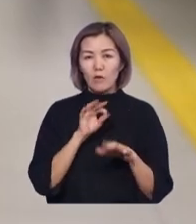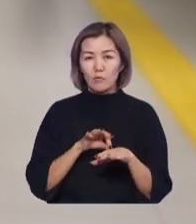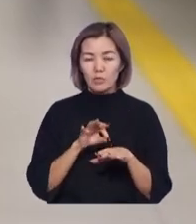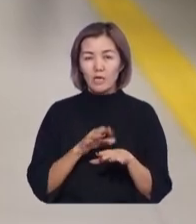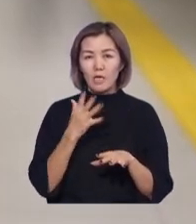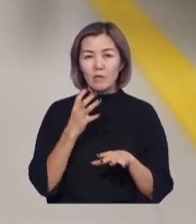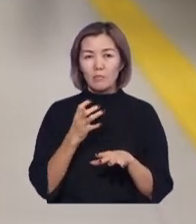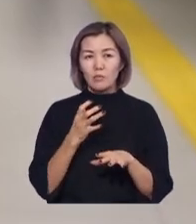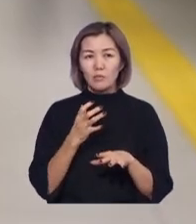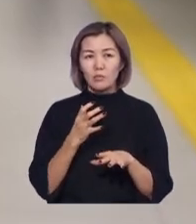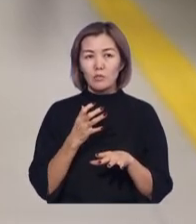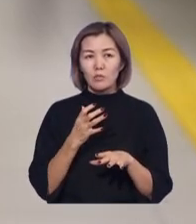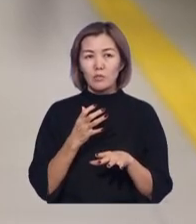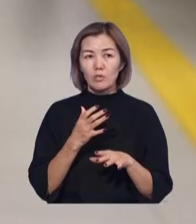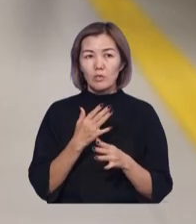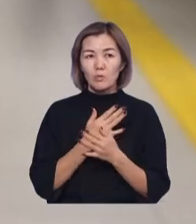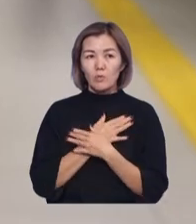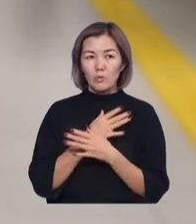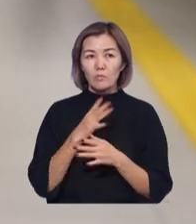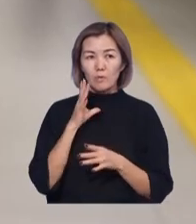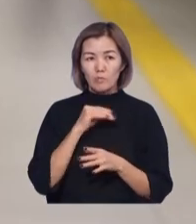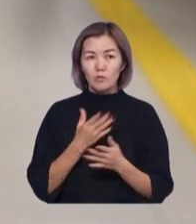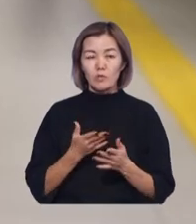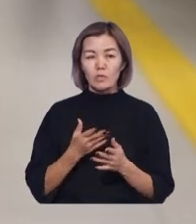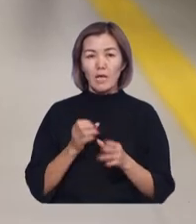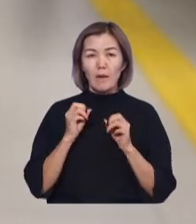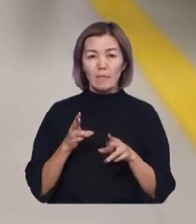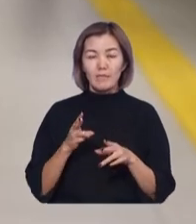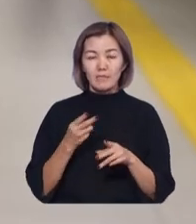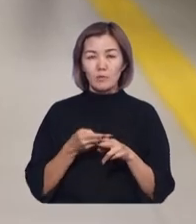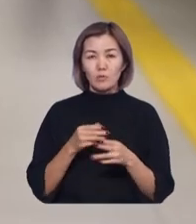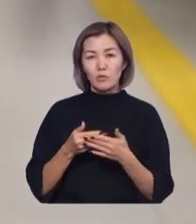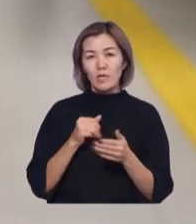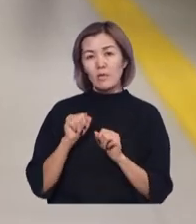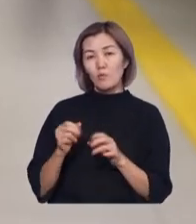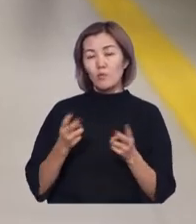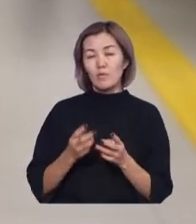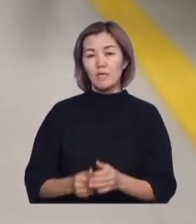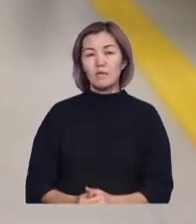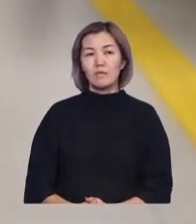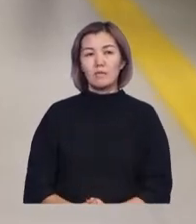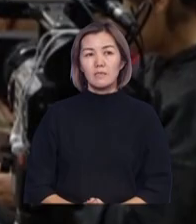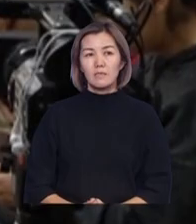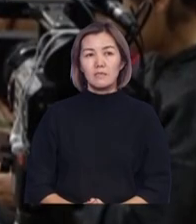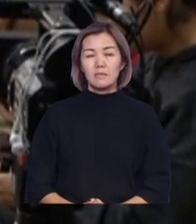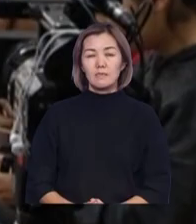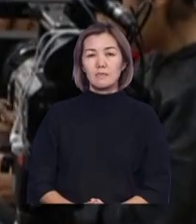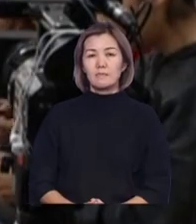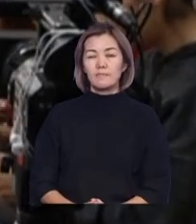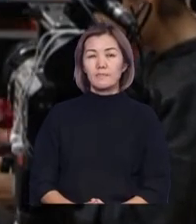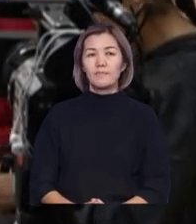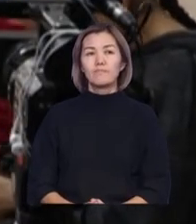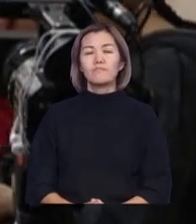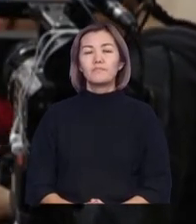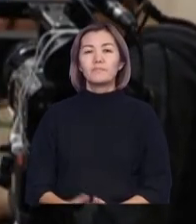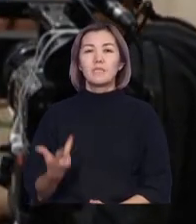500-дейі жаңағы өлім жітімге әкеліп жатқанын есептік жүйеде көріп отырмыз. Екпе